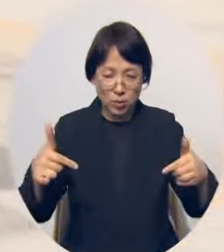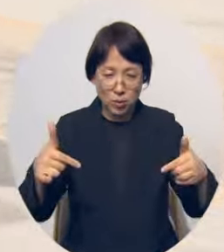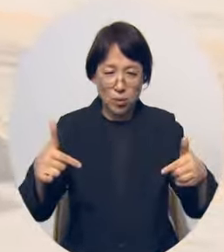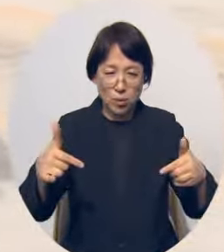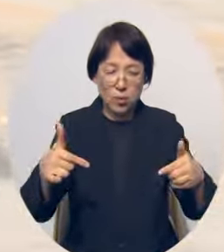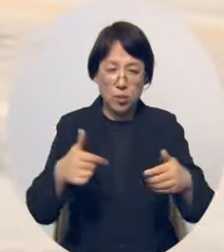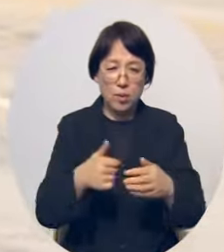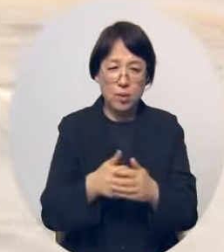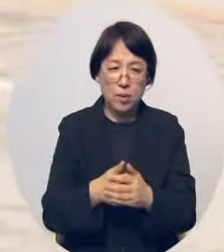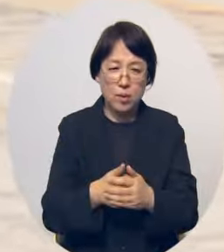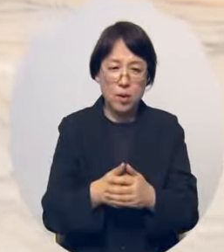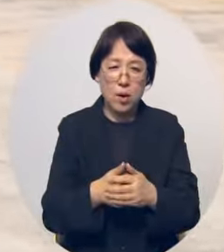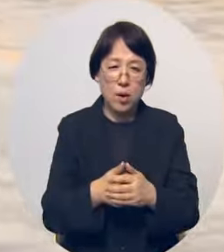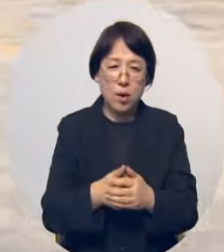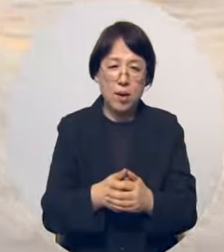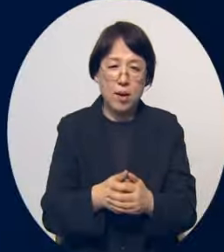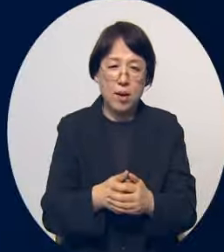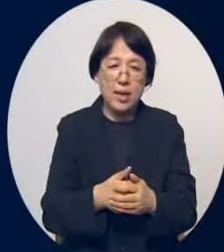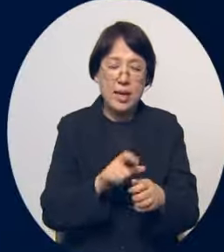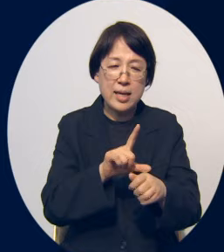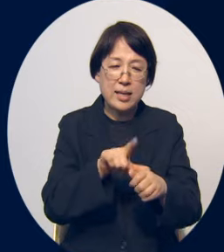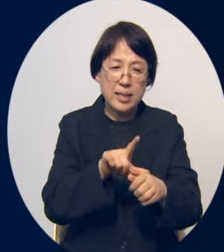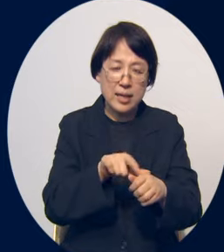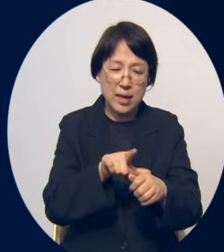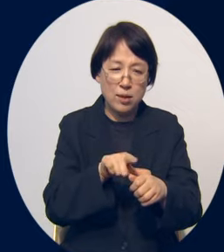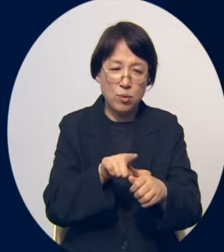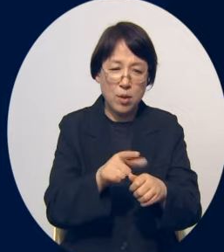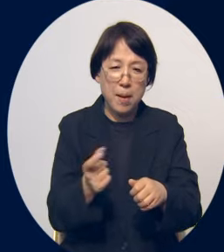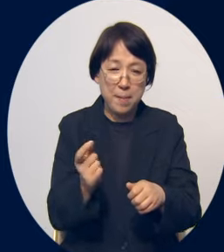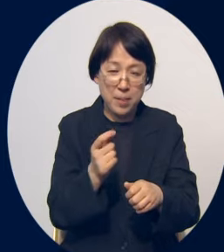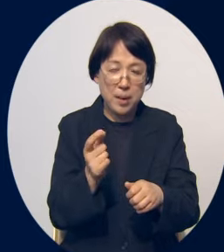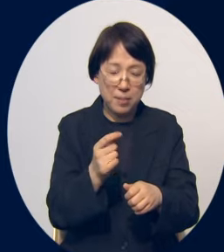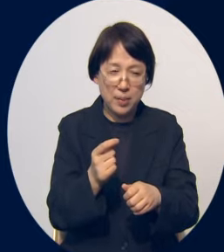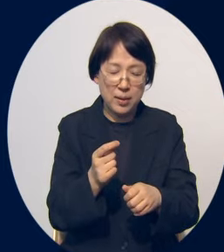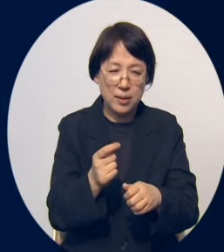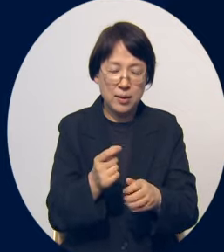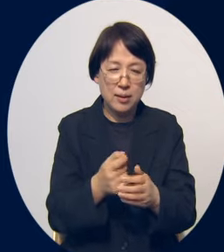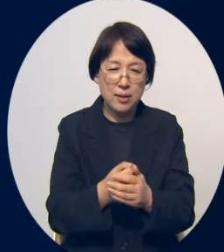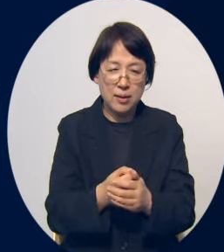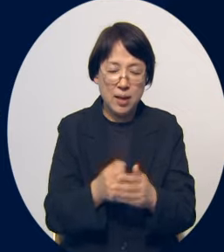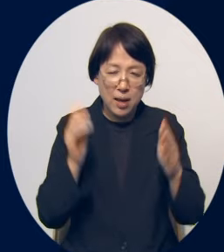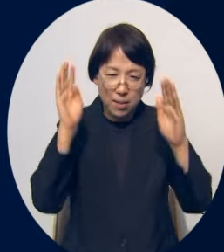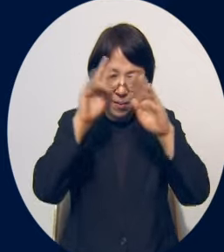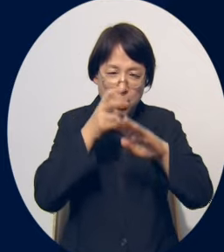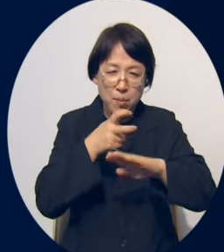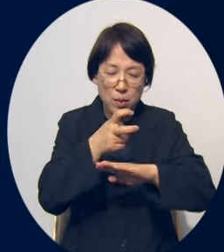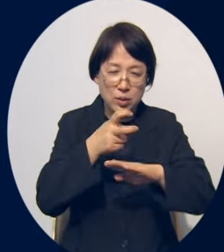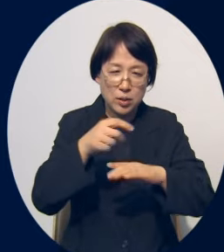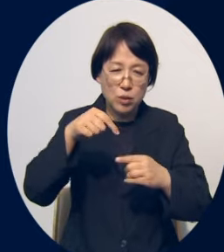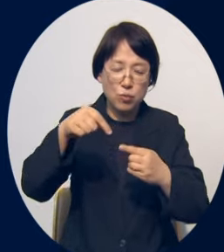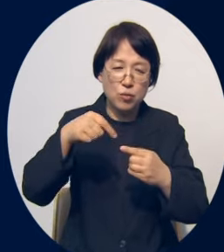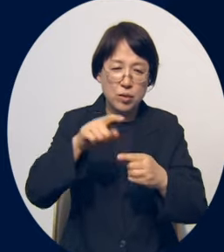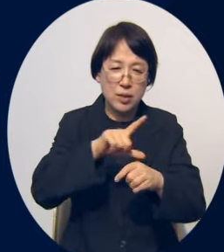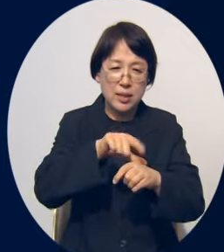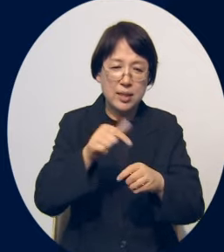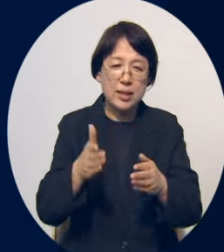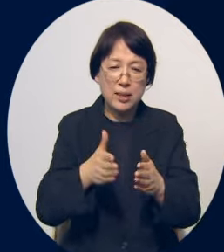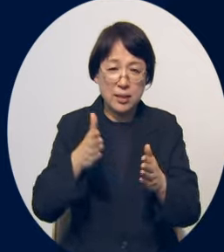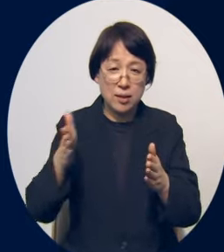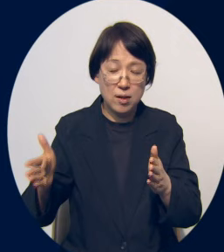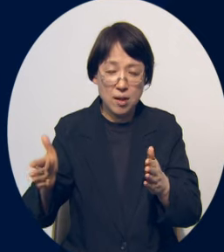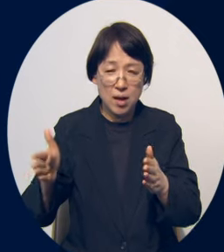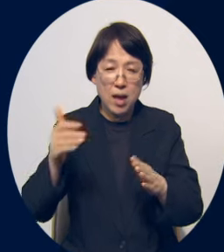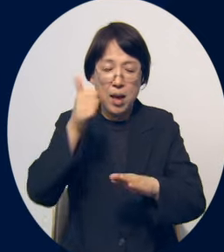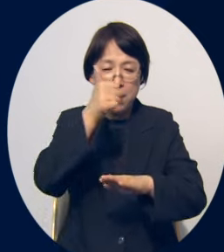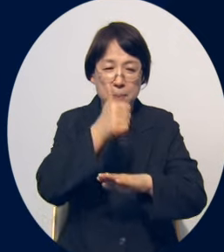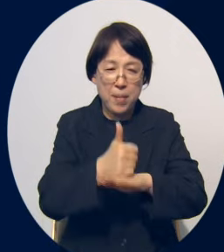최대 절반까지 줄였습니다. 심야 버스의 운행 시간도 늘립니다. GTX-A 마지막 열차의 도착